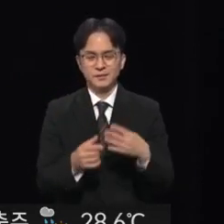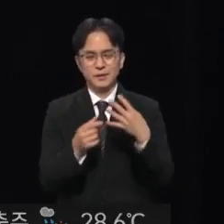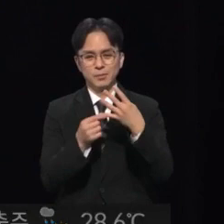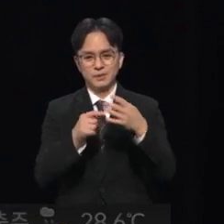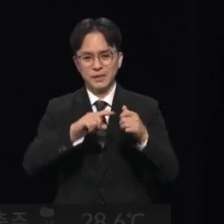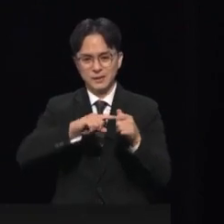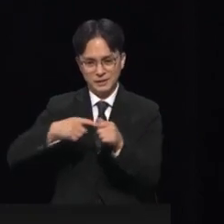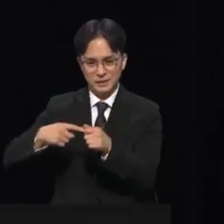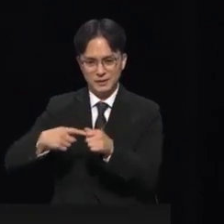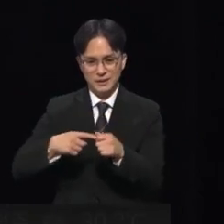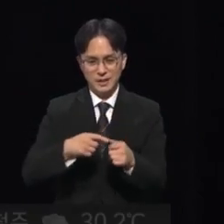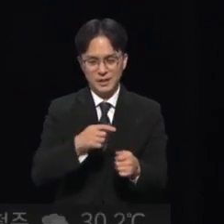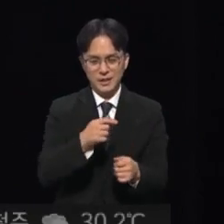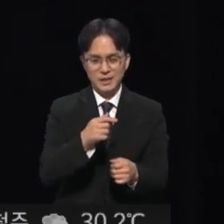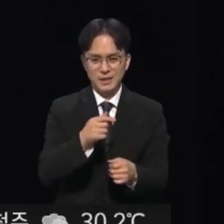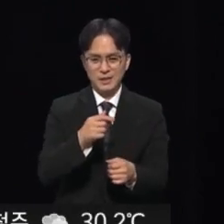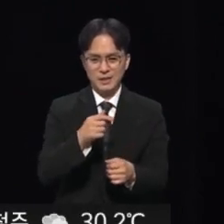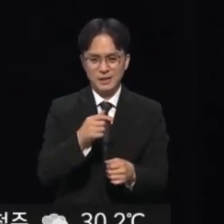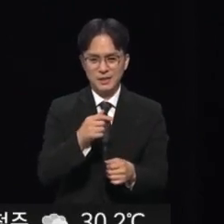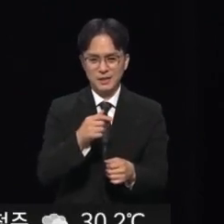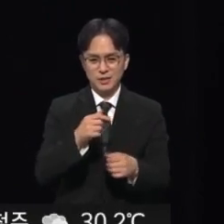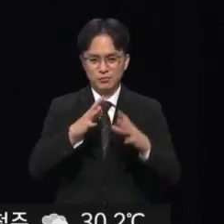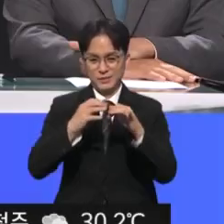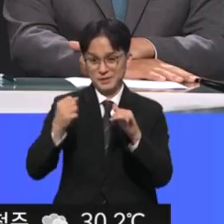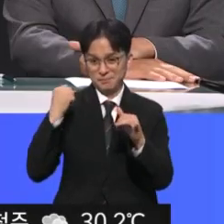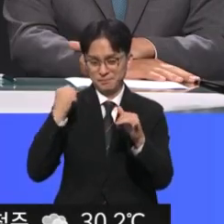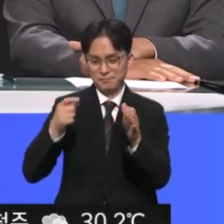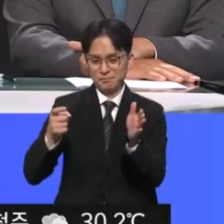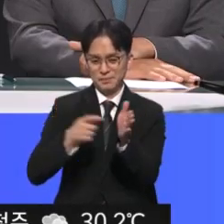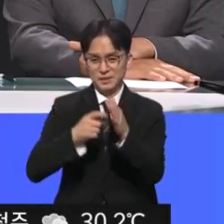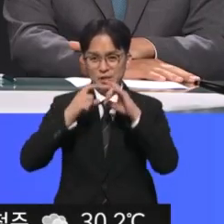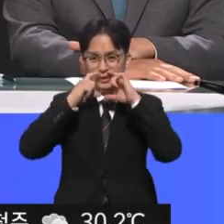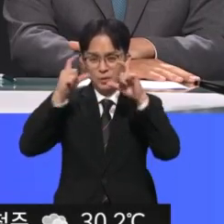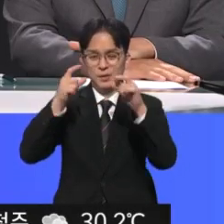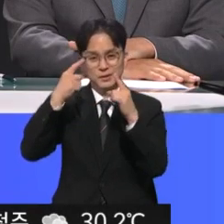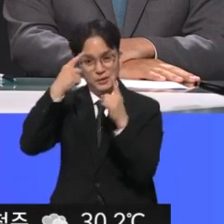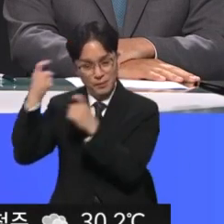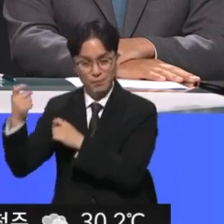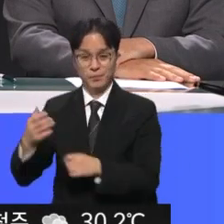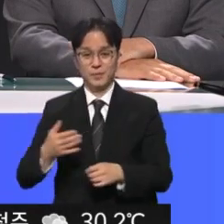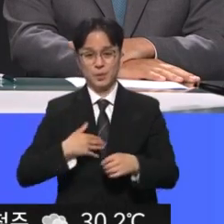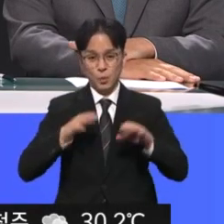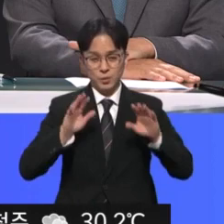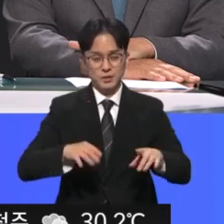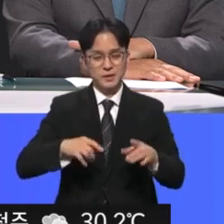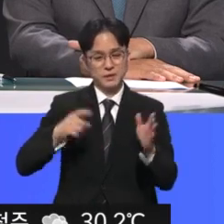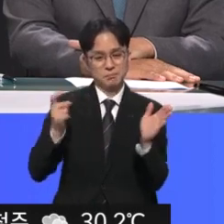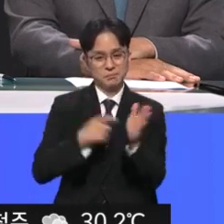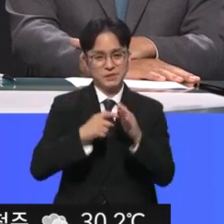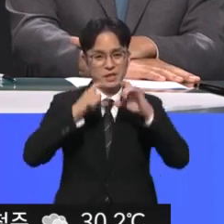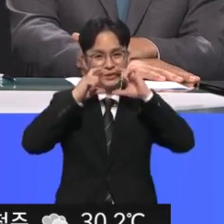그다음에 한줄평님, 국민의힘이 비상선언한 기념으로 저도 비상선언 보게 영화표 주세요.